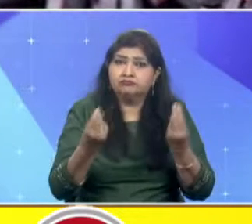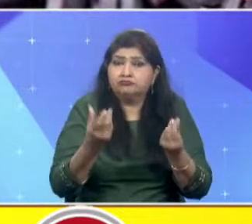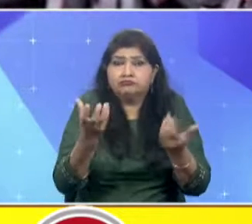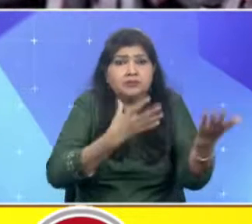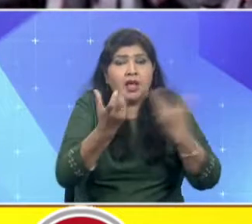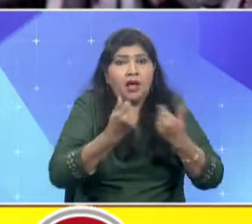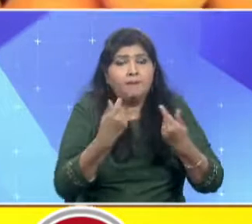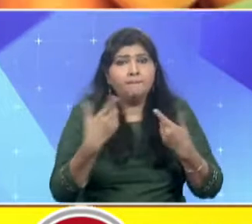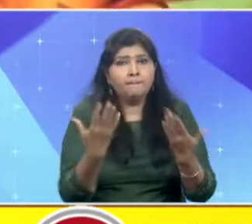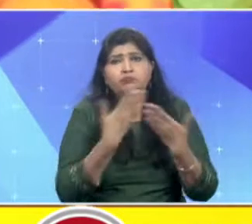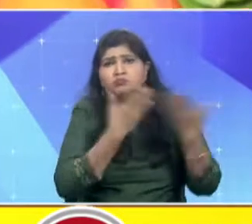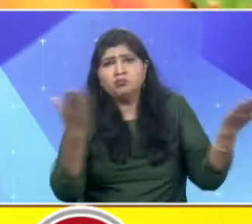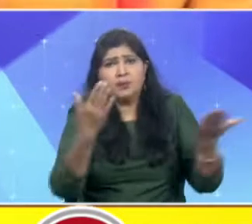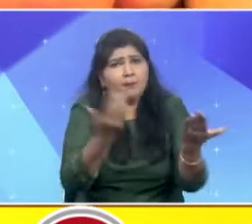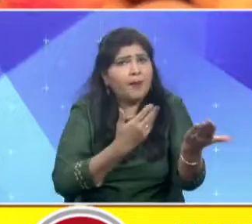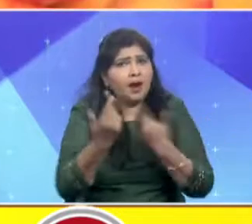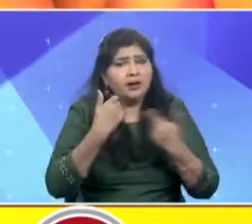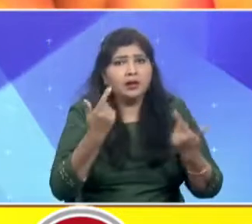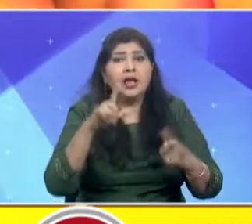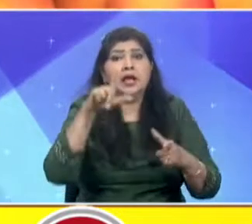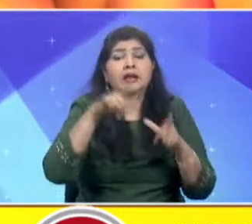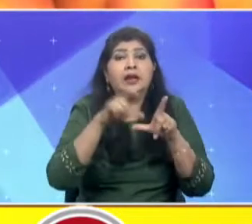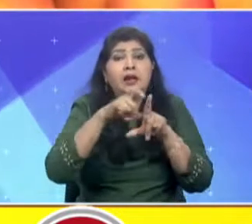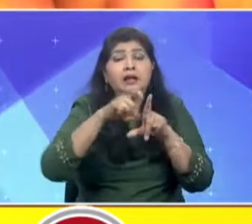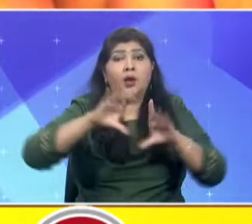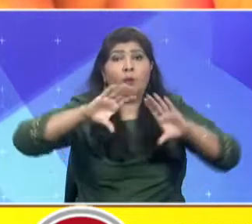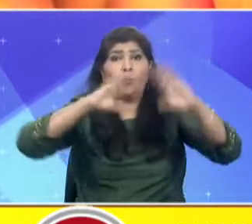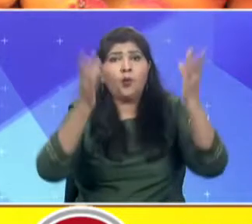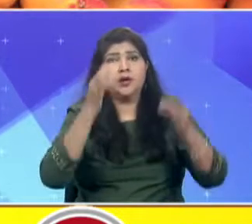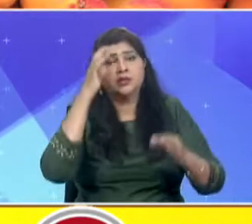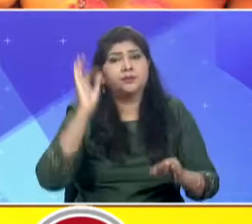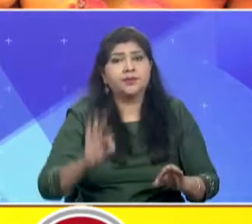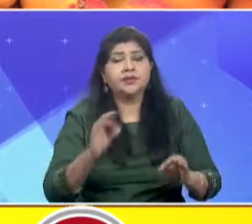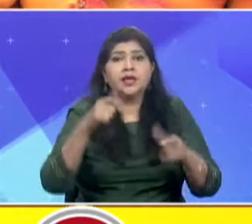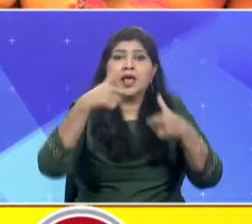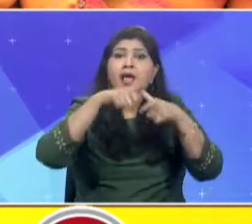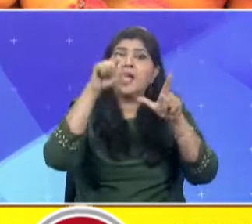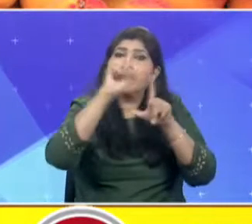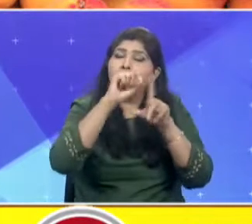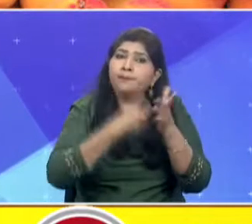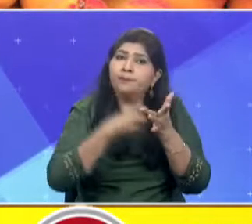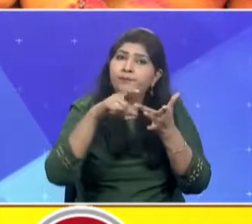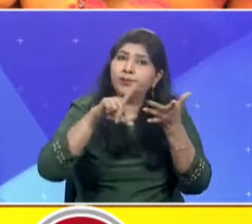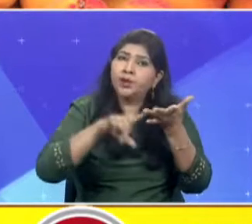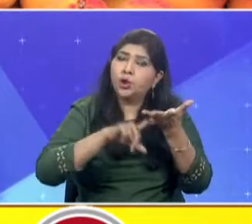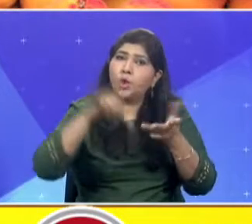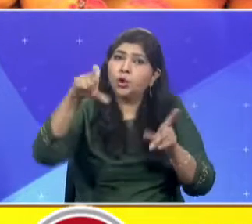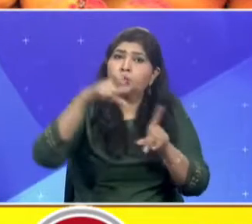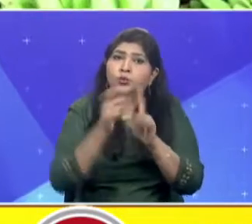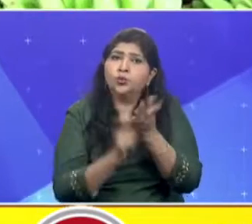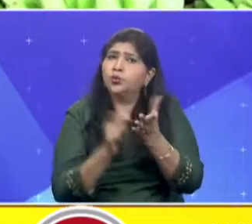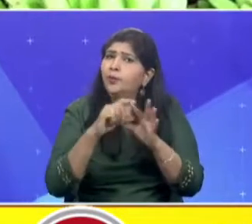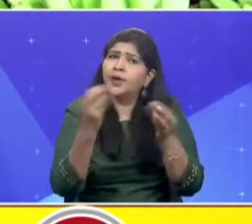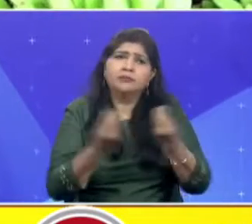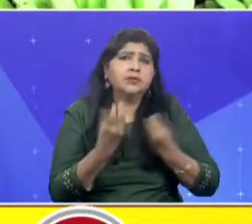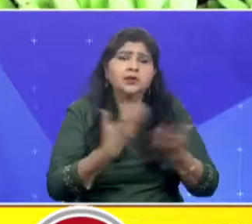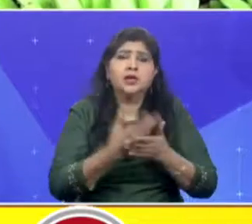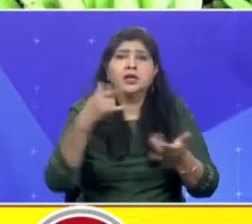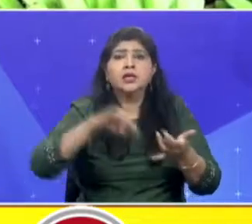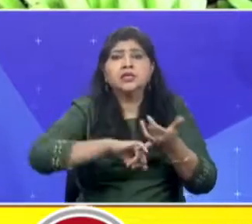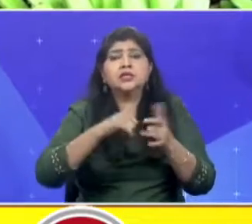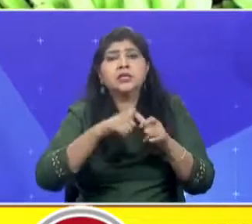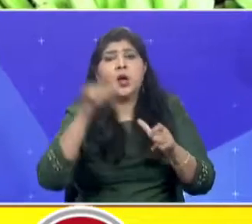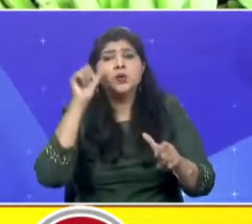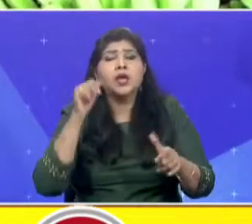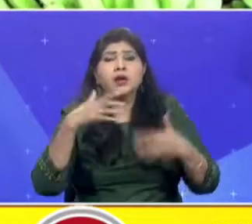है। अब आपको लद्दाख की विश्व प्रसिद्ध एप्रिकॉट दुबई में भी मिलेगी और सऊदी अरब